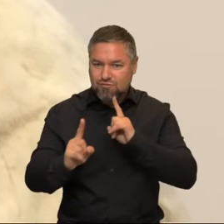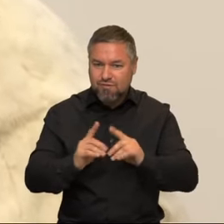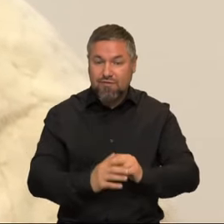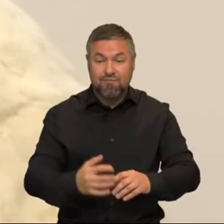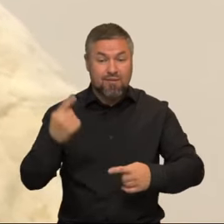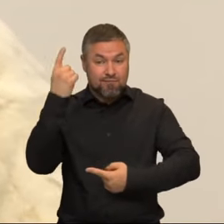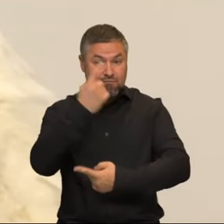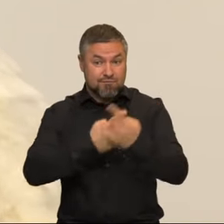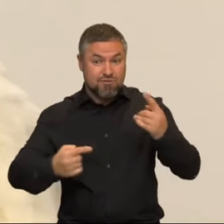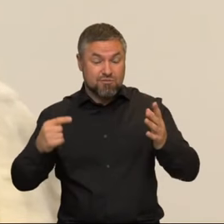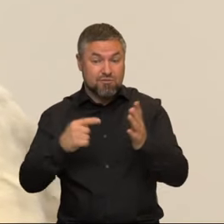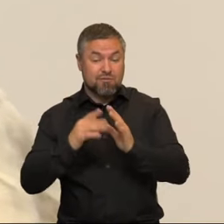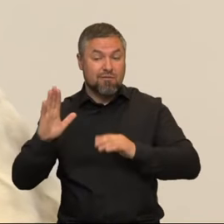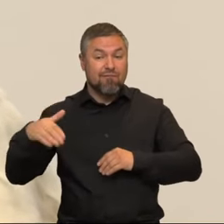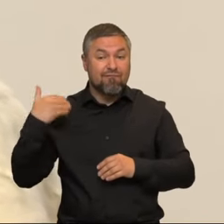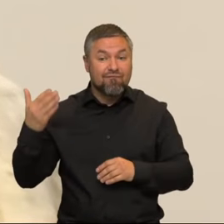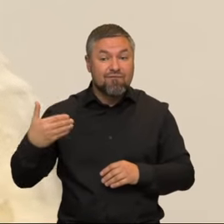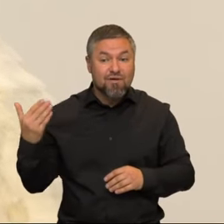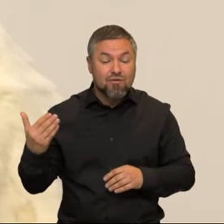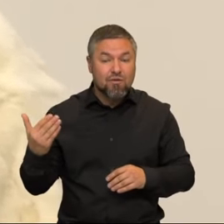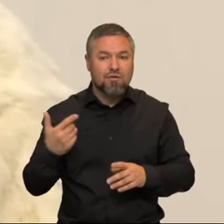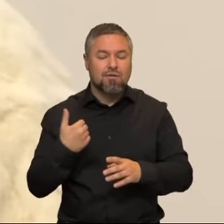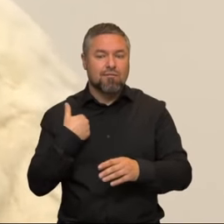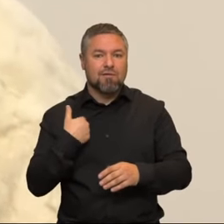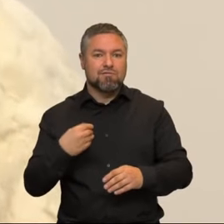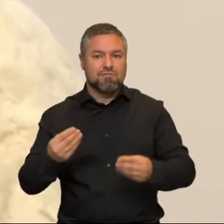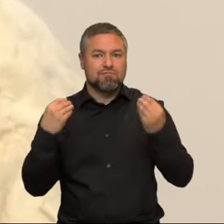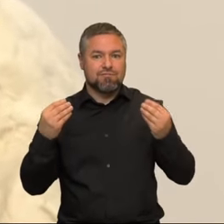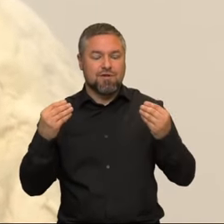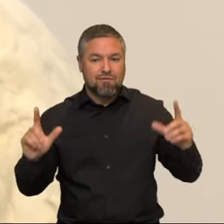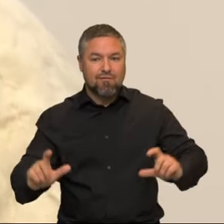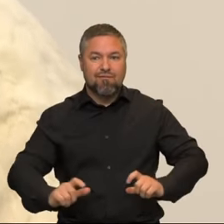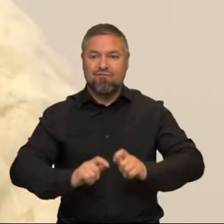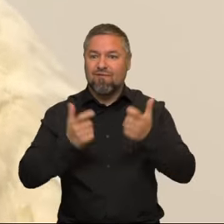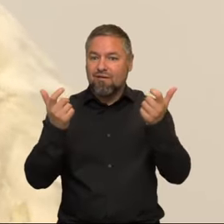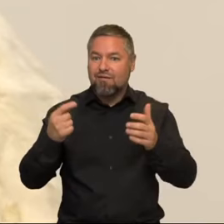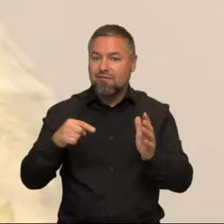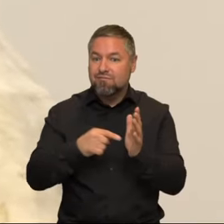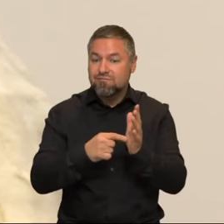że taki wykład będzie niezwykłym wydarzeniem,